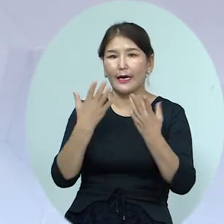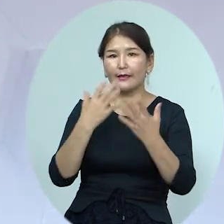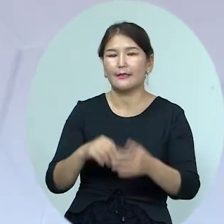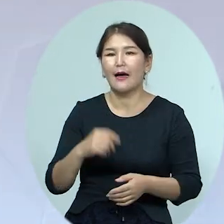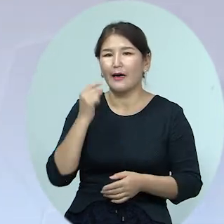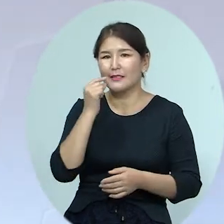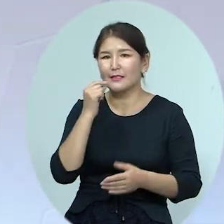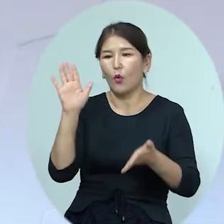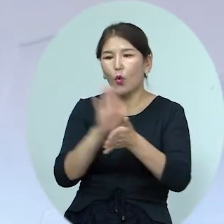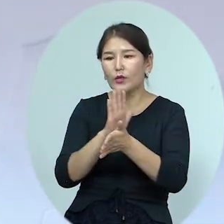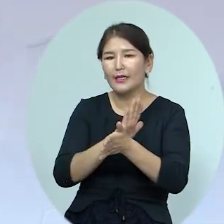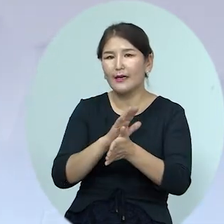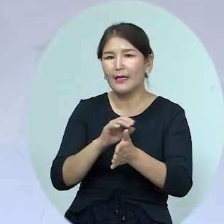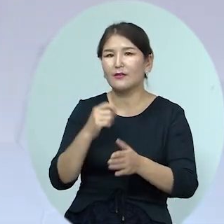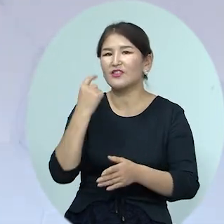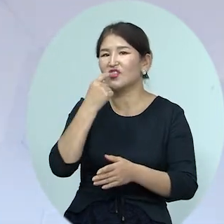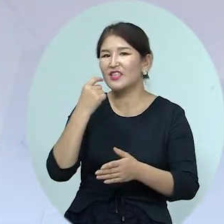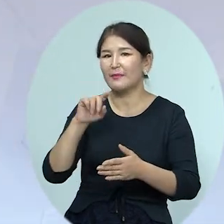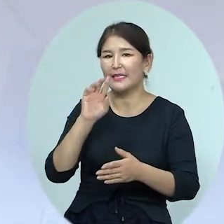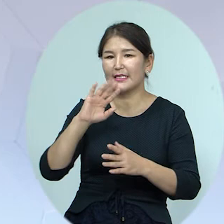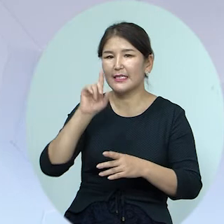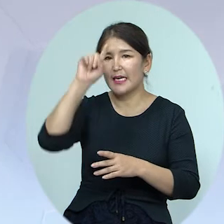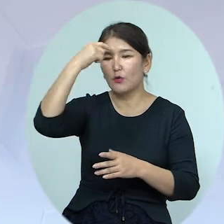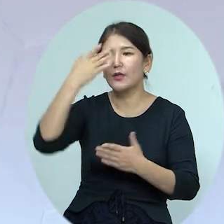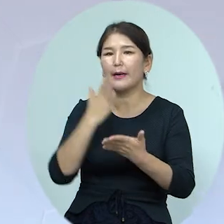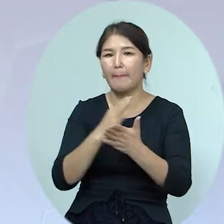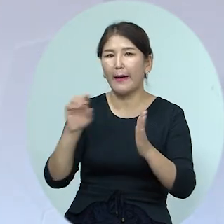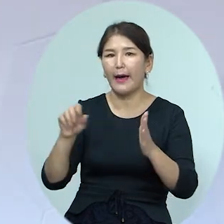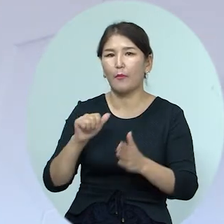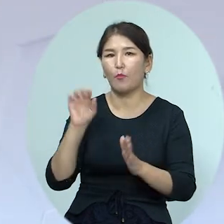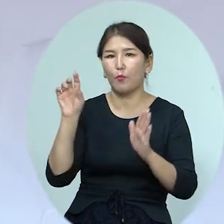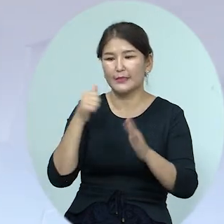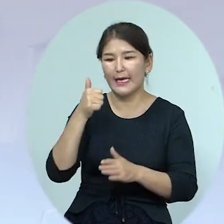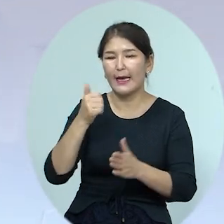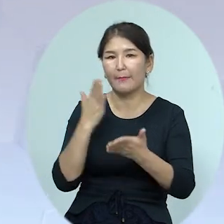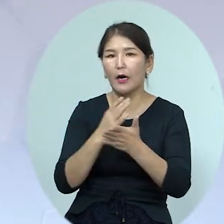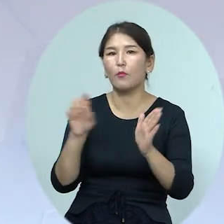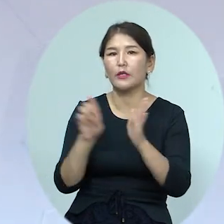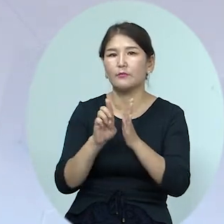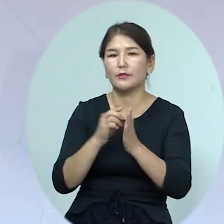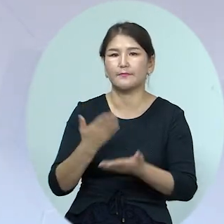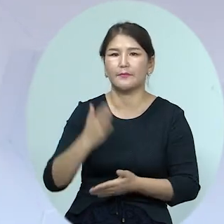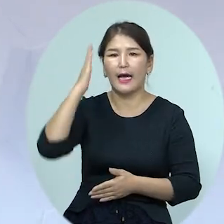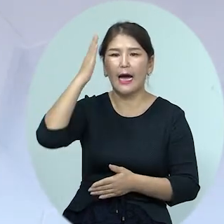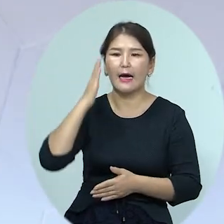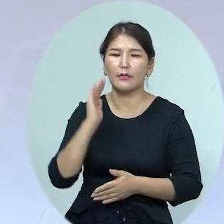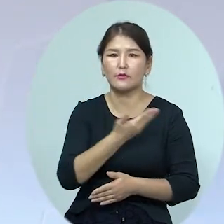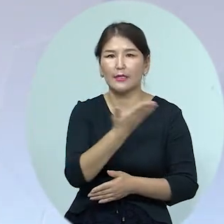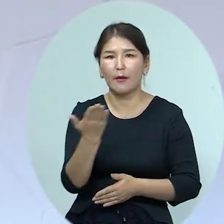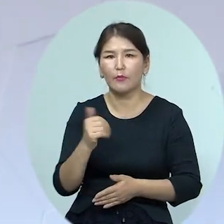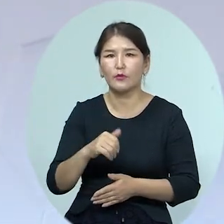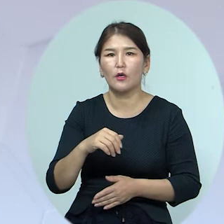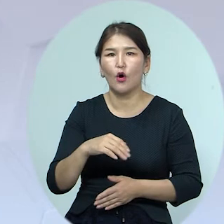идэх юм бол шүд нь эрүүл байх боломжтой байна. За, эцэг эхчүүдийн дунд өглөө босоод нүрээ